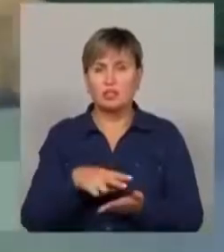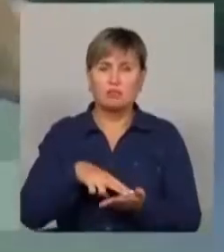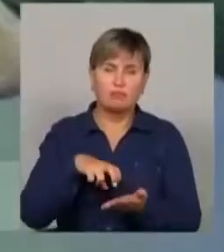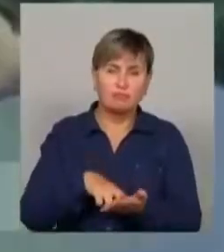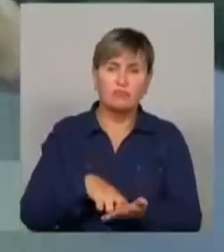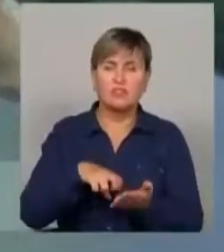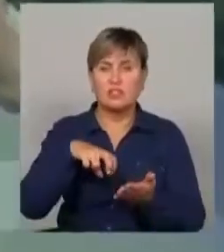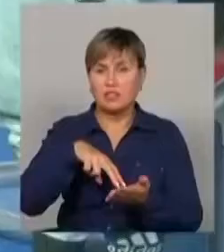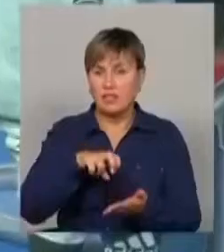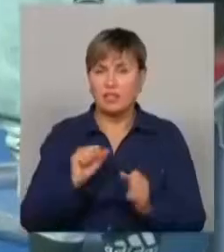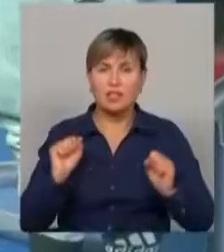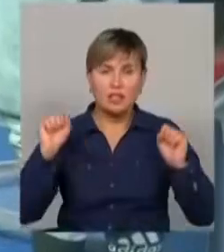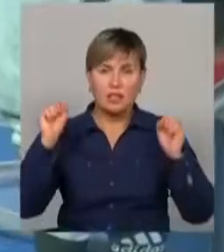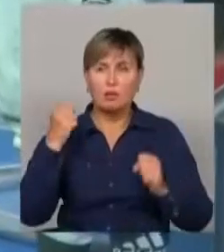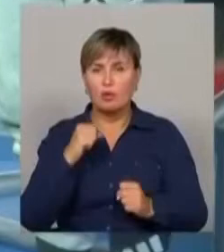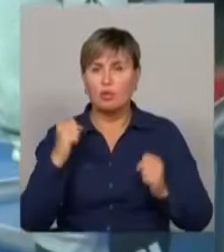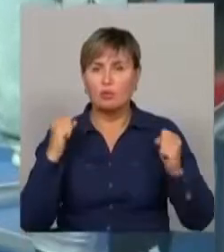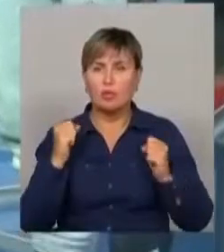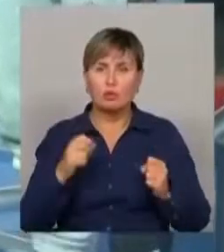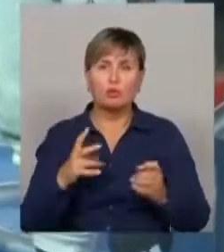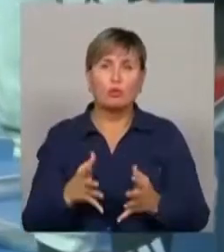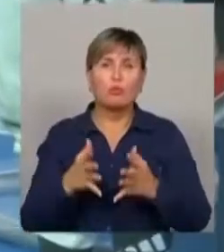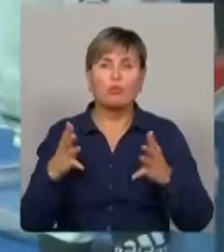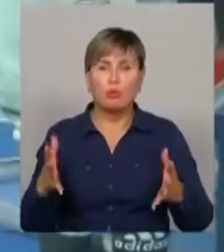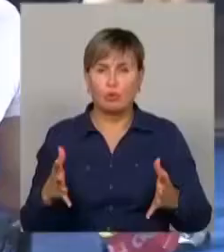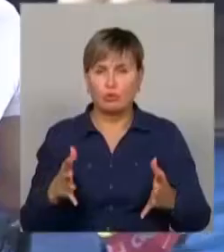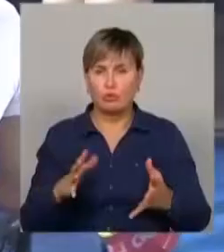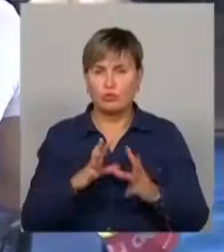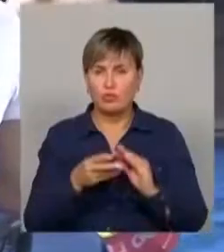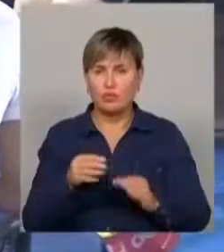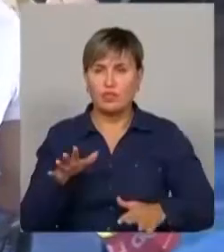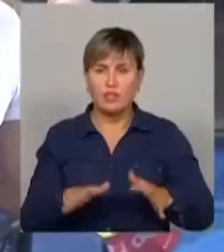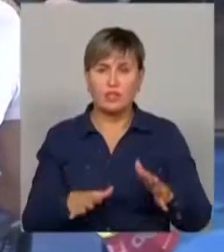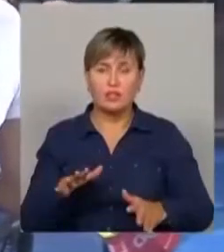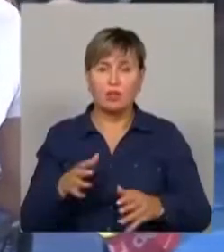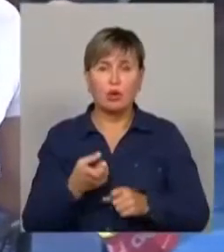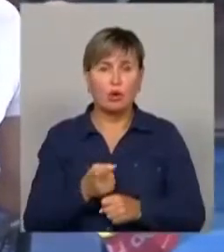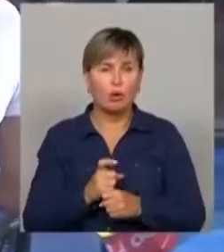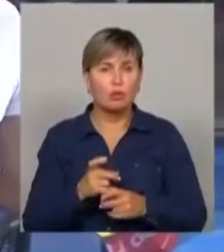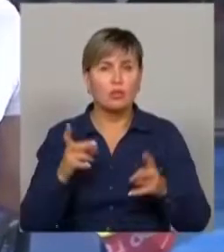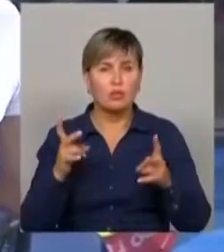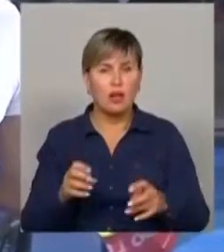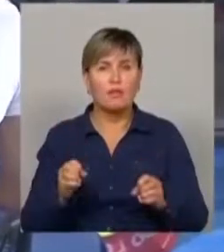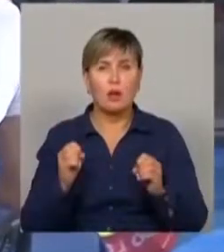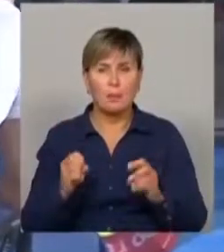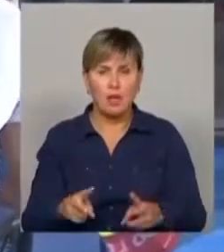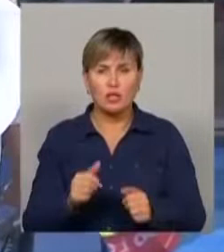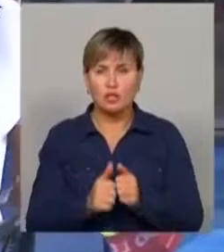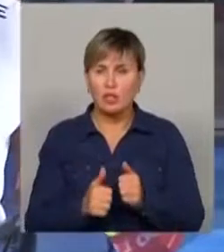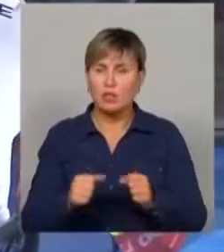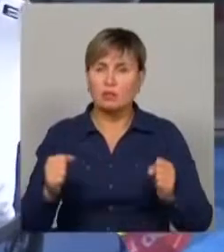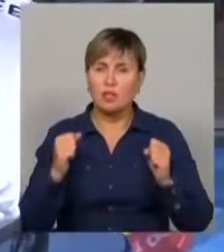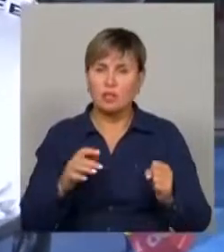штангой и становая тяга. Побеждает спортсмен, набравший большую сумму. Пауэрлифтинг – очень травмоопасный вид спорта. Зачастую